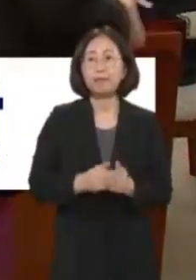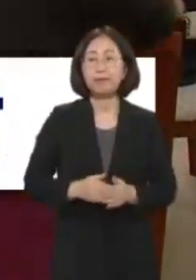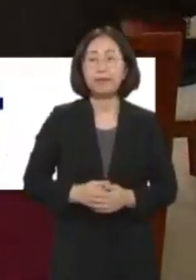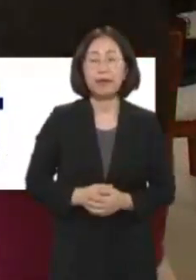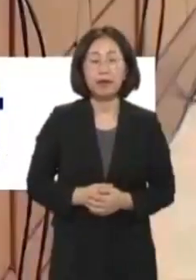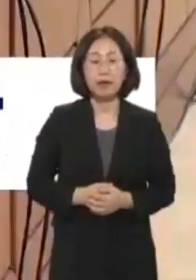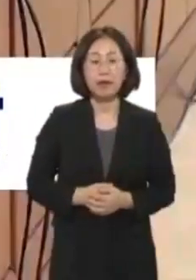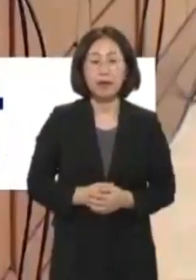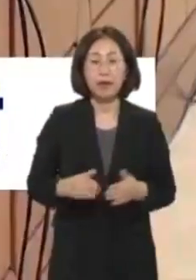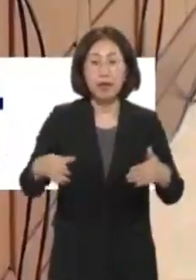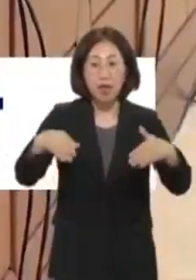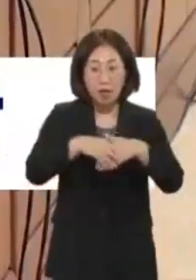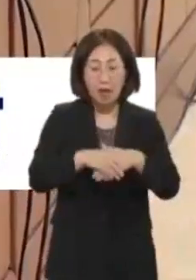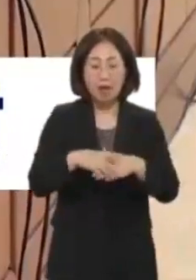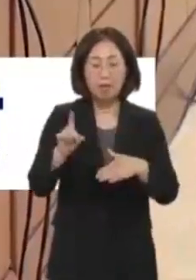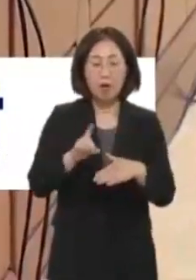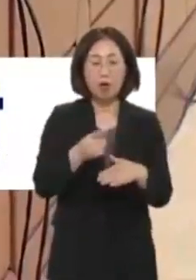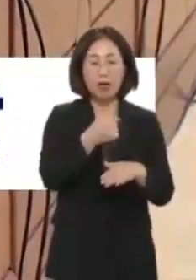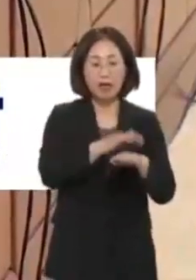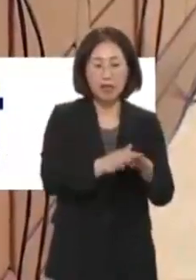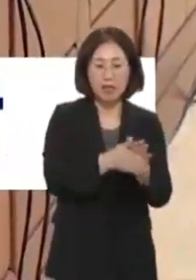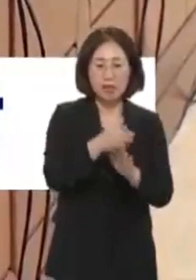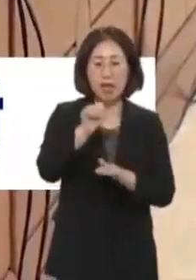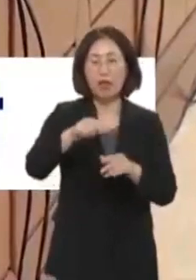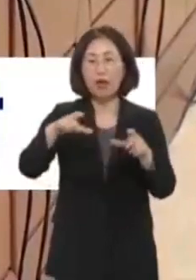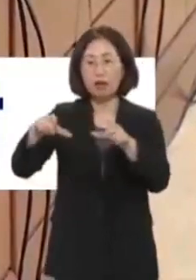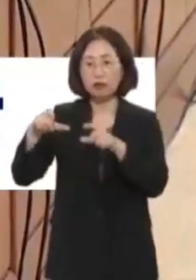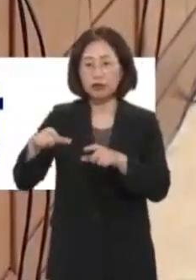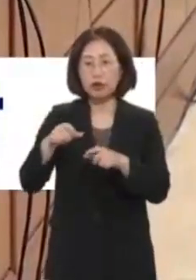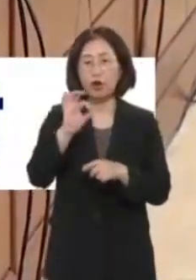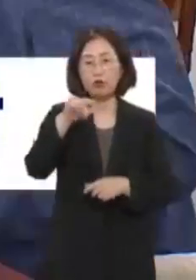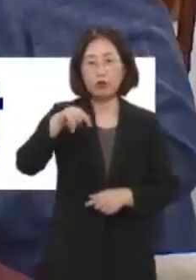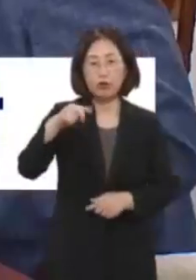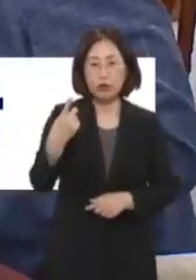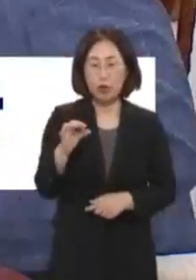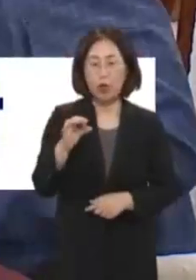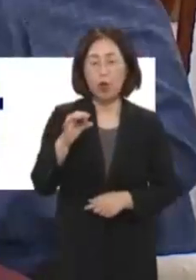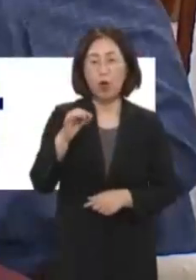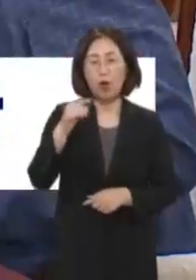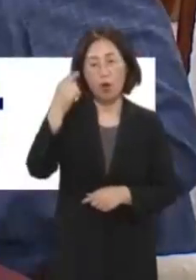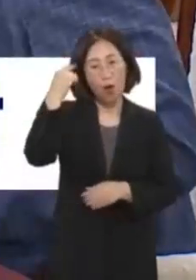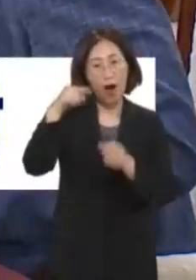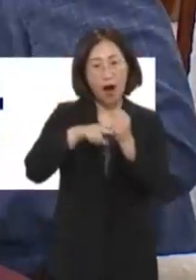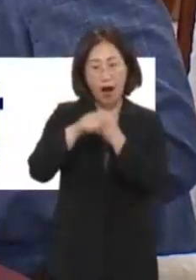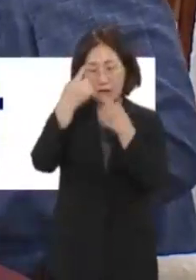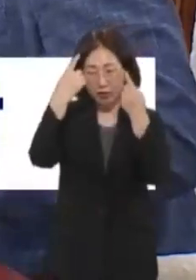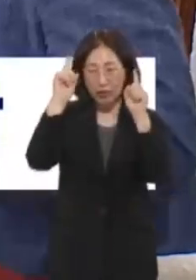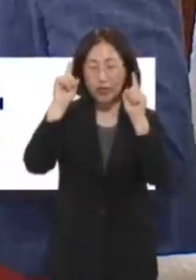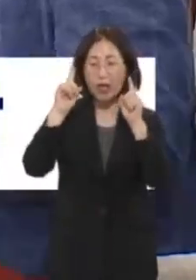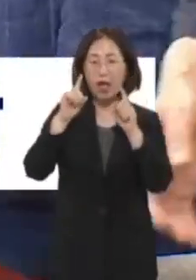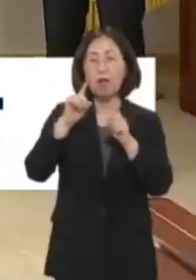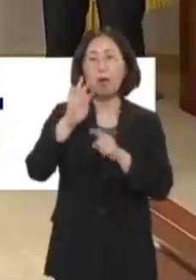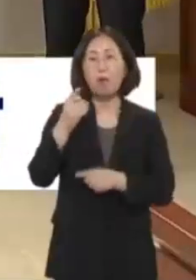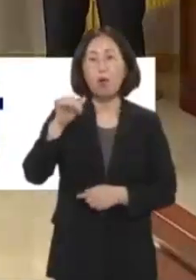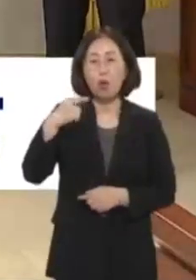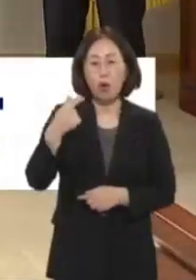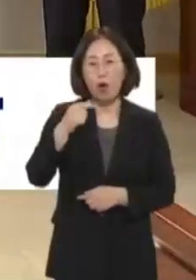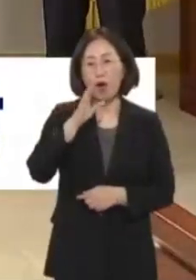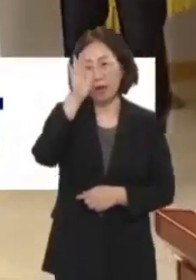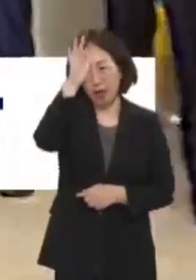이번 협약은 대전시와 5개 구청 우송대와 대전과학기술대 대전보건대 계룡건설